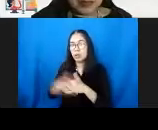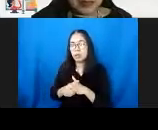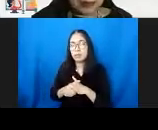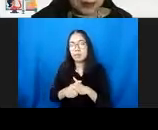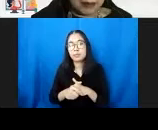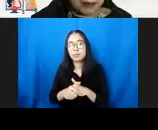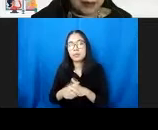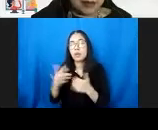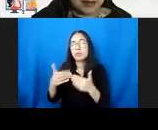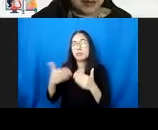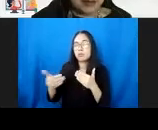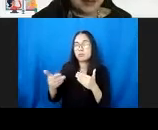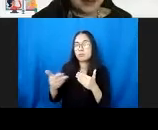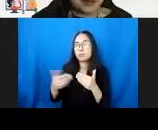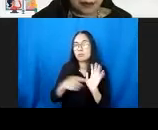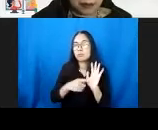nomor